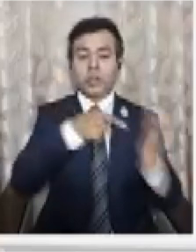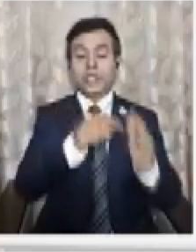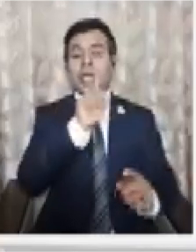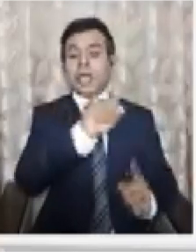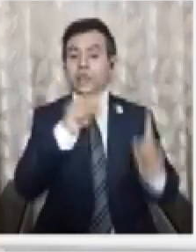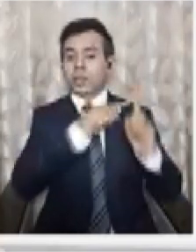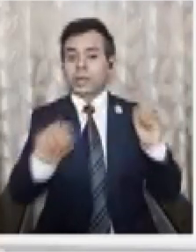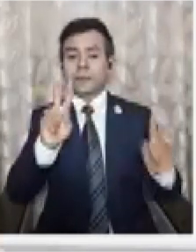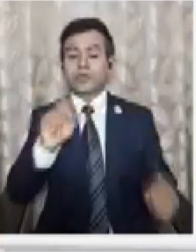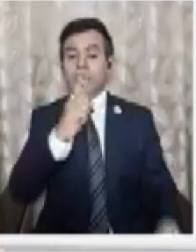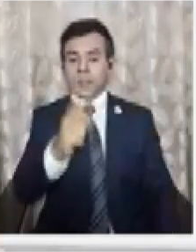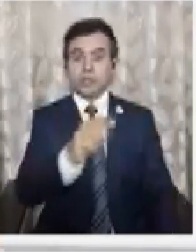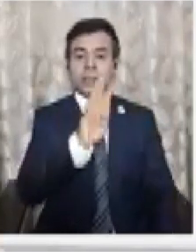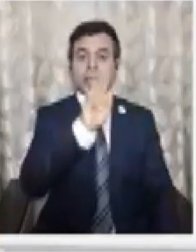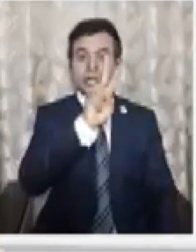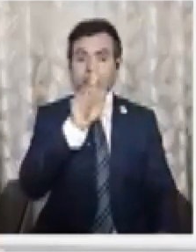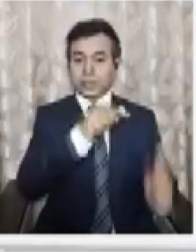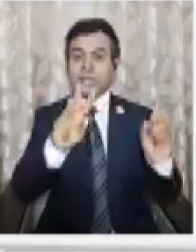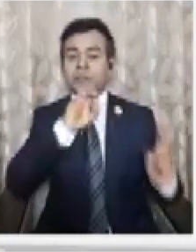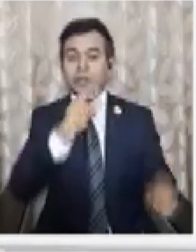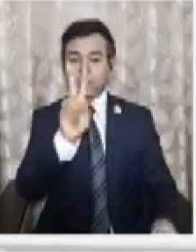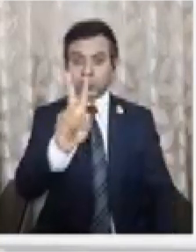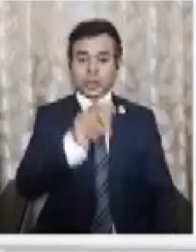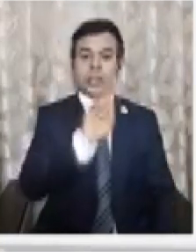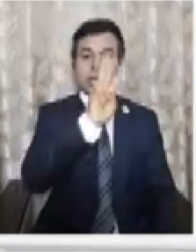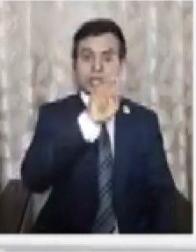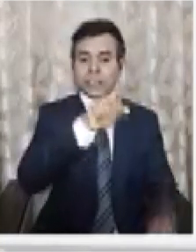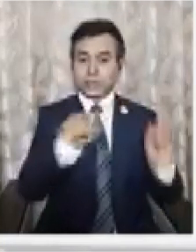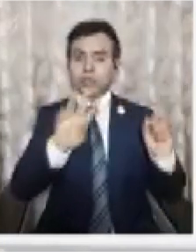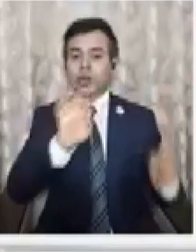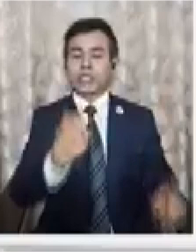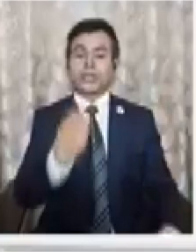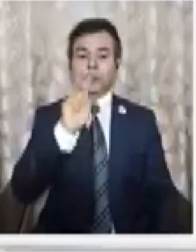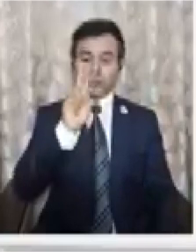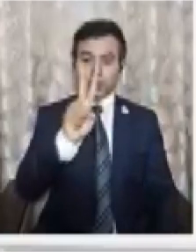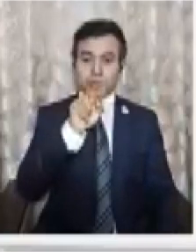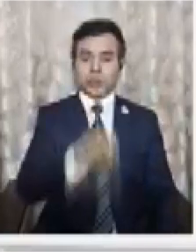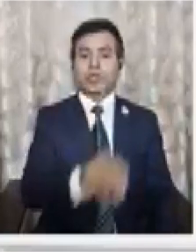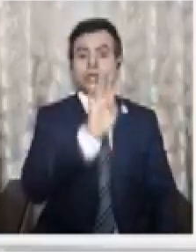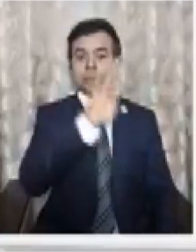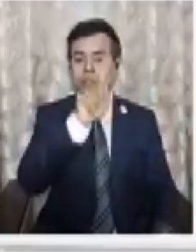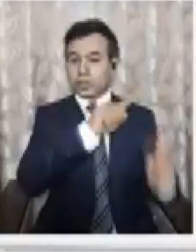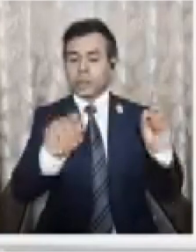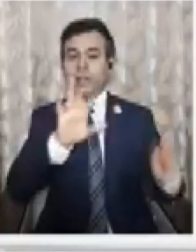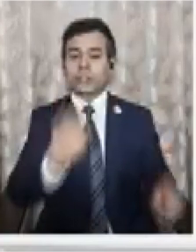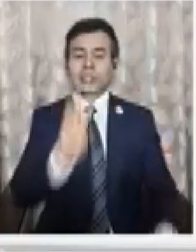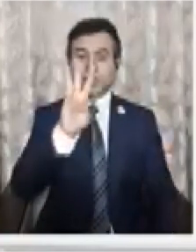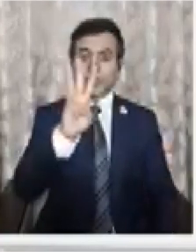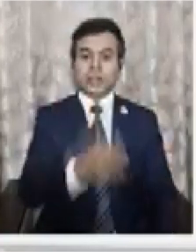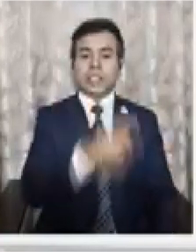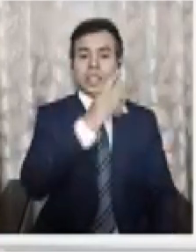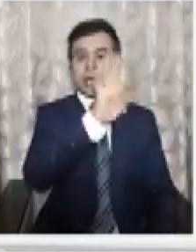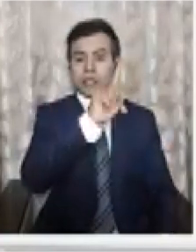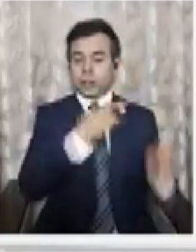9 জন। বয়স বিভাজনে 11-20 বছর 1 জন, 21-30 বছর 2 জন, 31-40 2